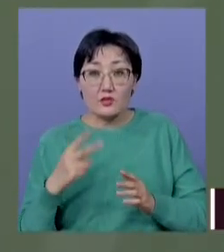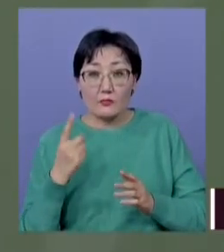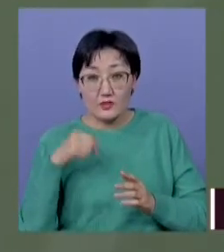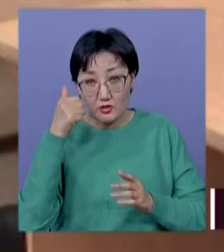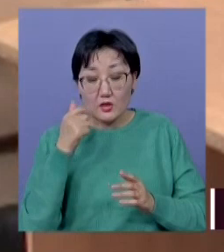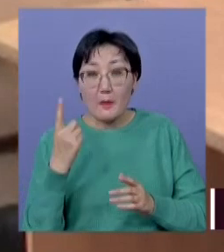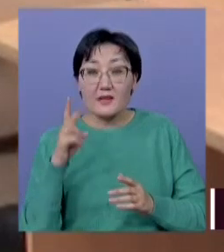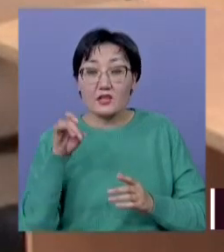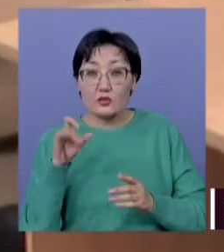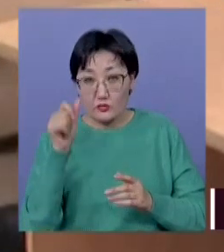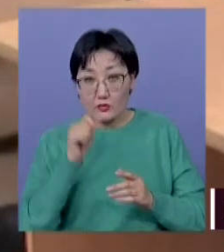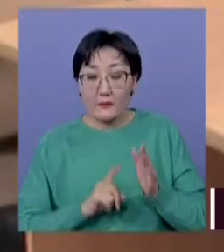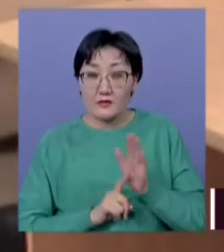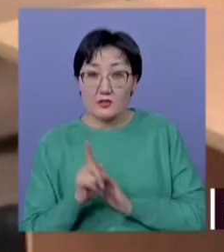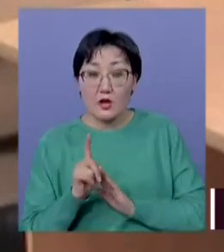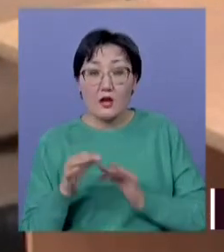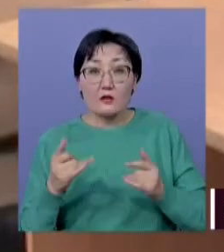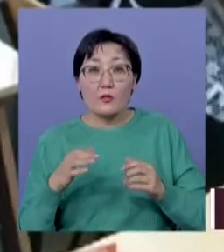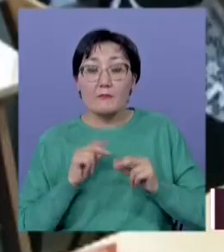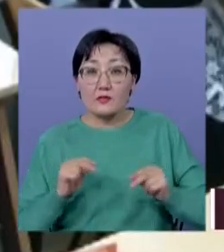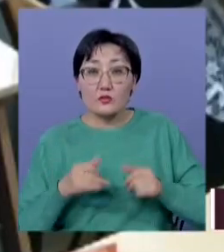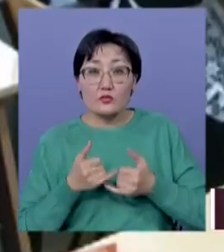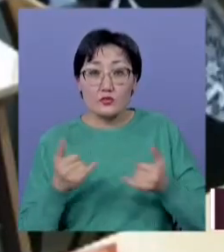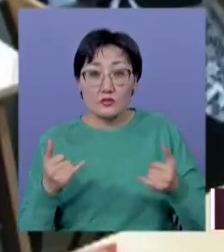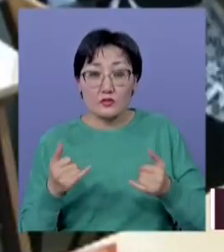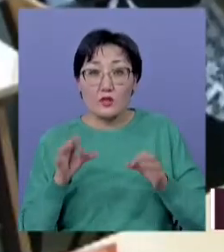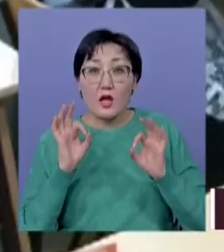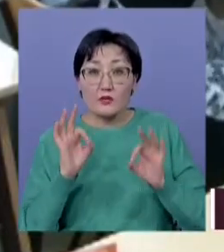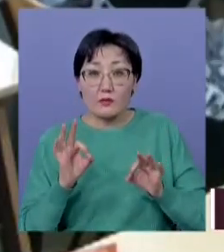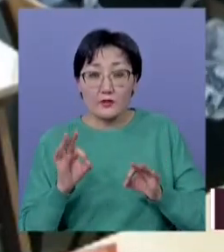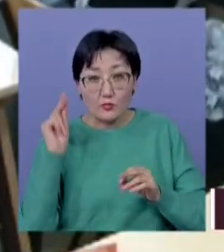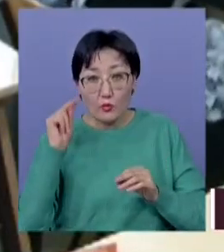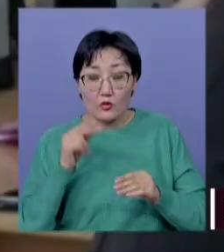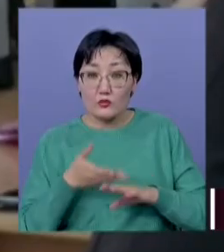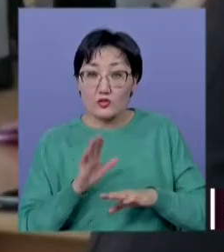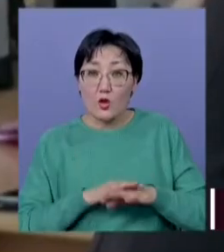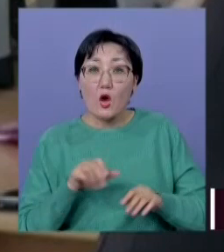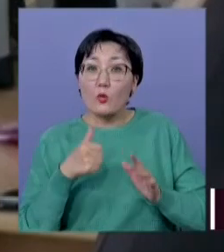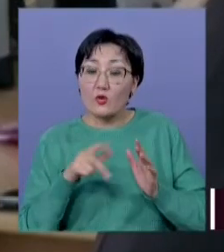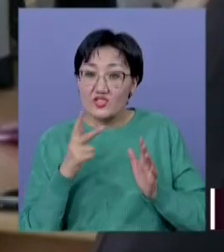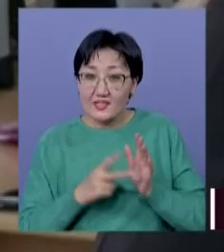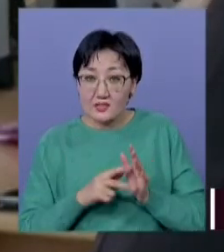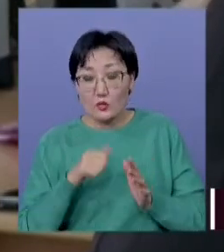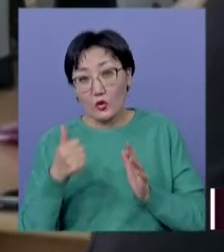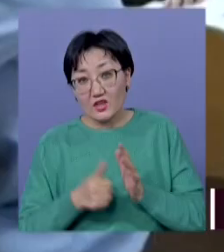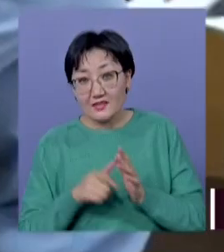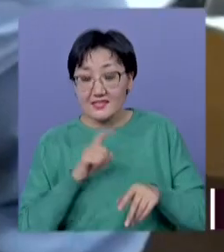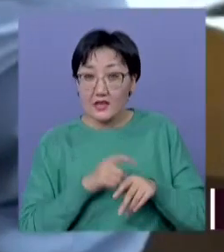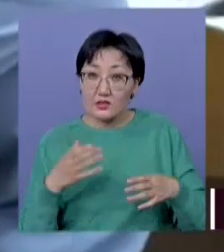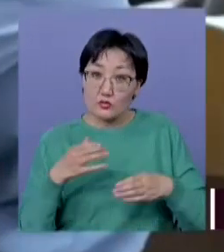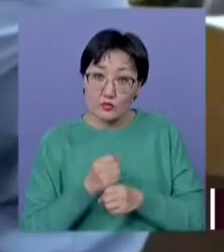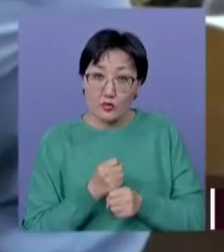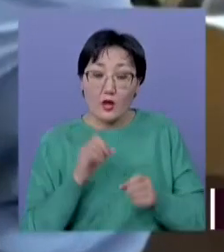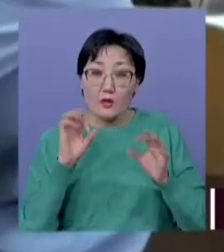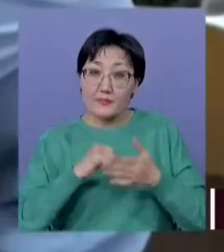1 қыркүйектен бастап орта білім беру ұйымдары педагогтар үшін нормативтік оқу жүктемесін 18-ден 16 сағатқа дейін төмендету жөніндегі норма бекітіліп отыр.